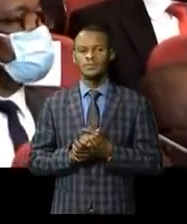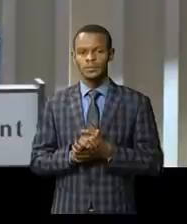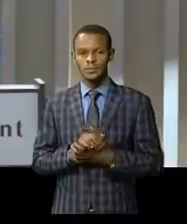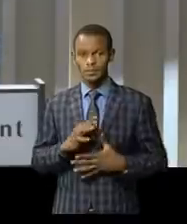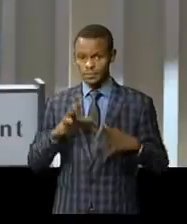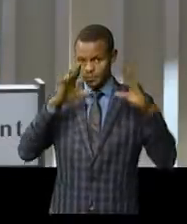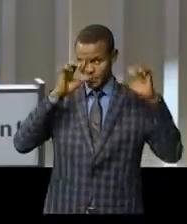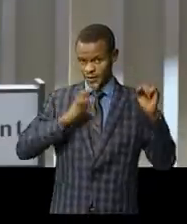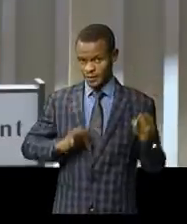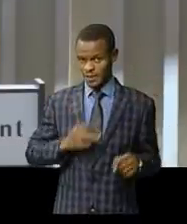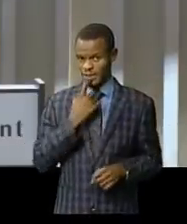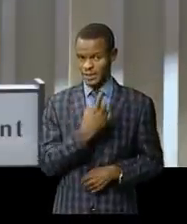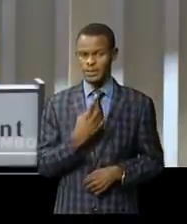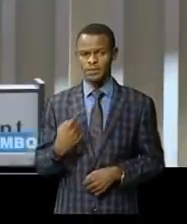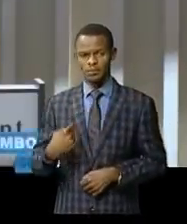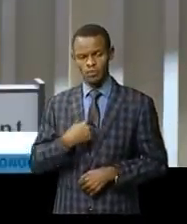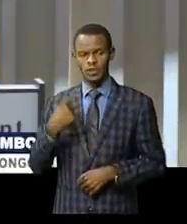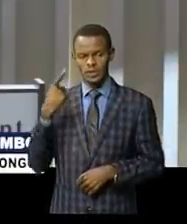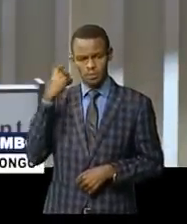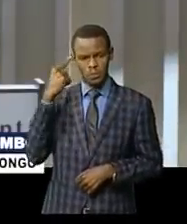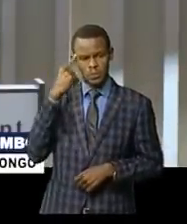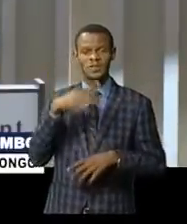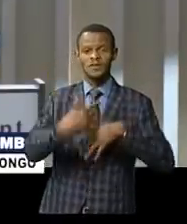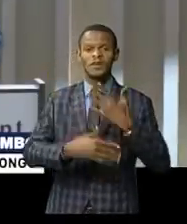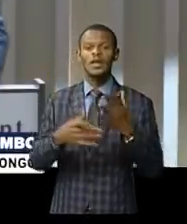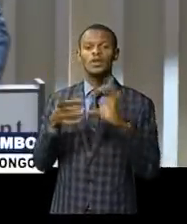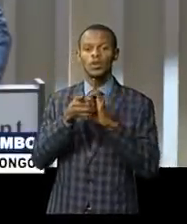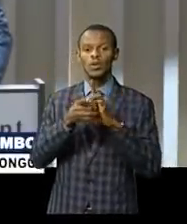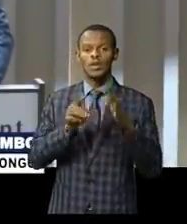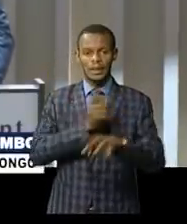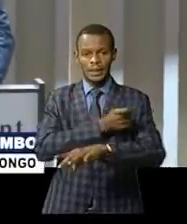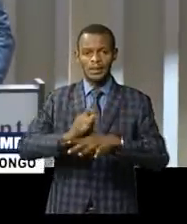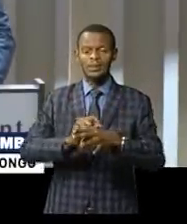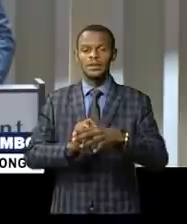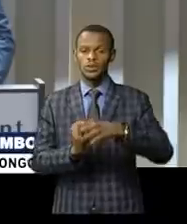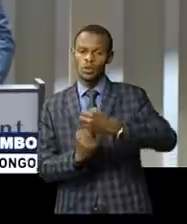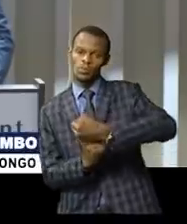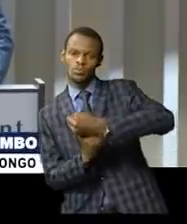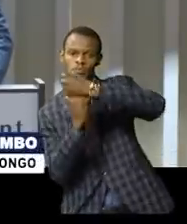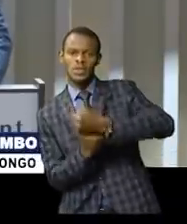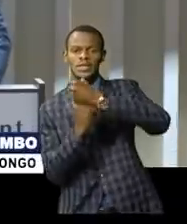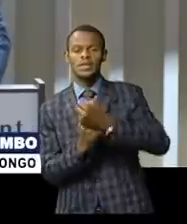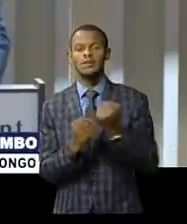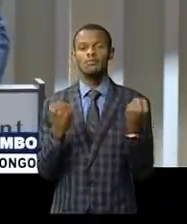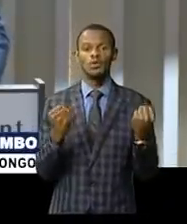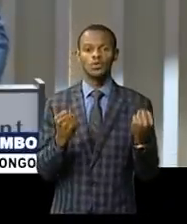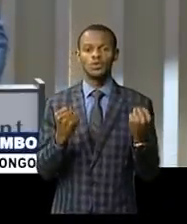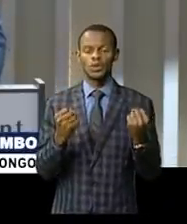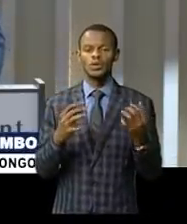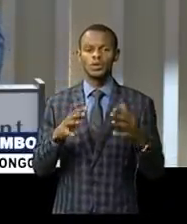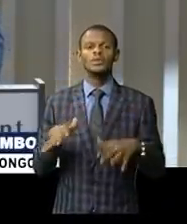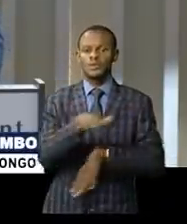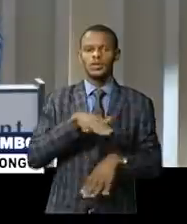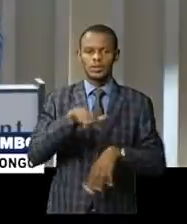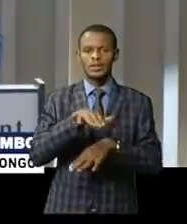compte faire de l'administration l'un des piliers majeurs de notre État, dans le but de lui rendre sa force et de